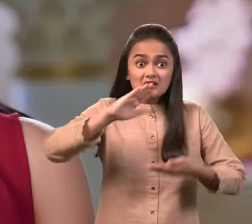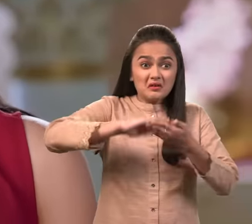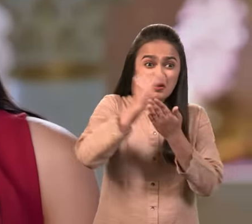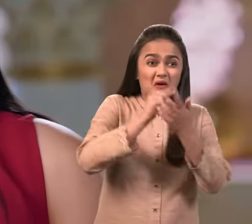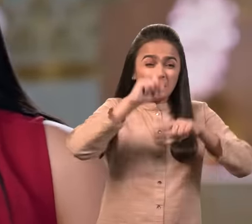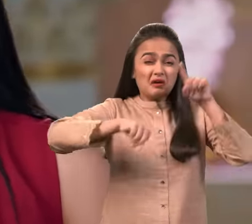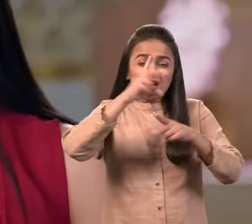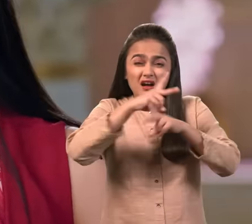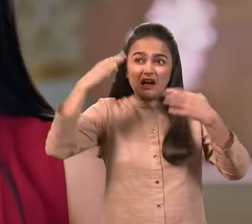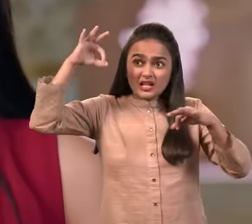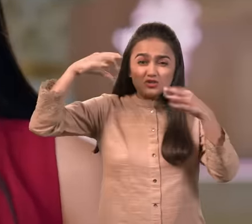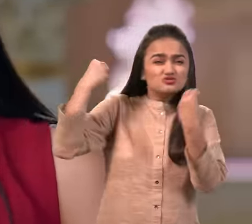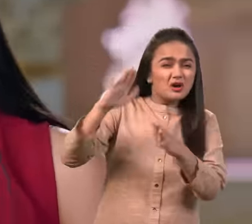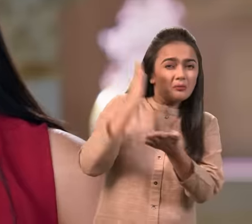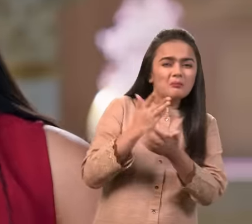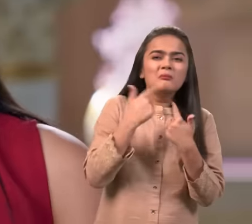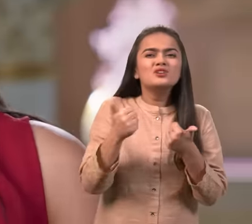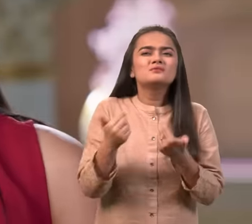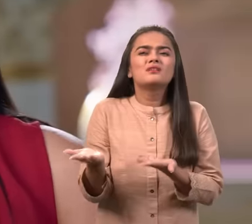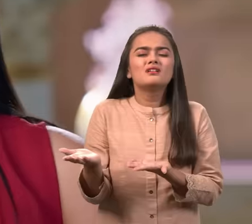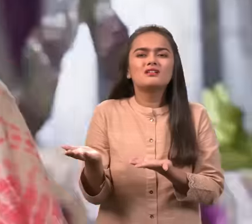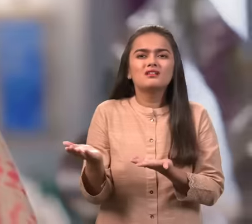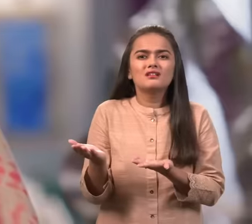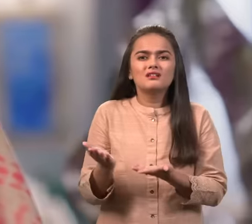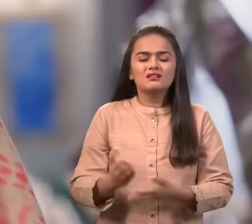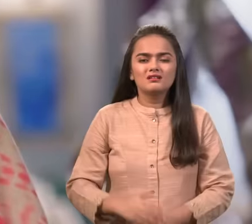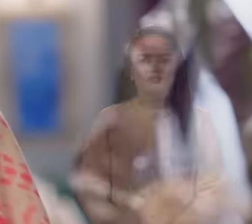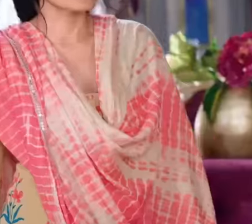ये लड़की शादी संगीत में डांस करने का मौका छोड़ दे, ऐसा हो सकता है क्या?